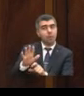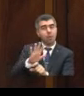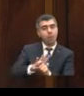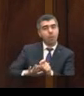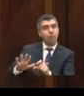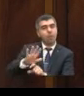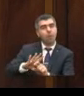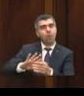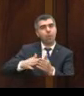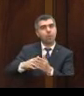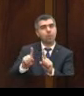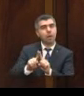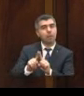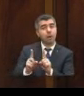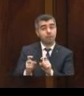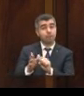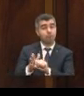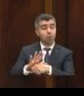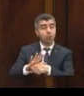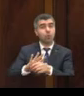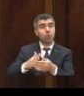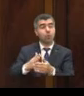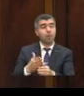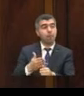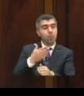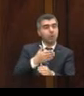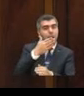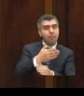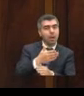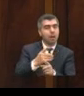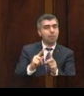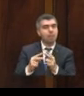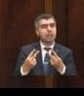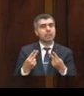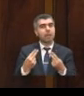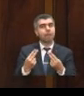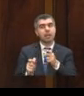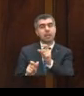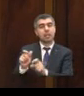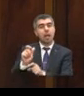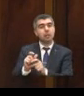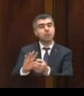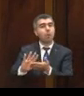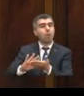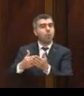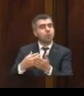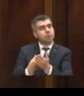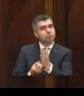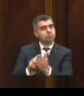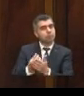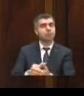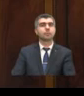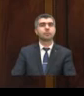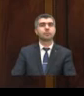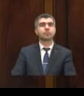والإدارية لتدبير الأزمة الحالية وآفاق التعافي والخروج التدريجي من مخلفاتها. وقد